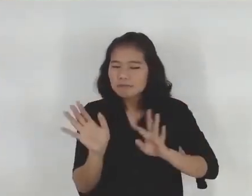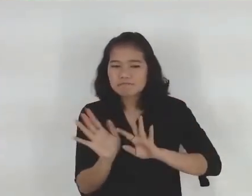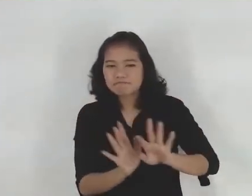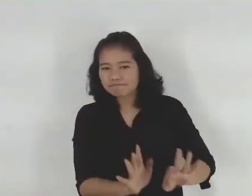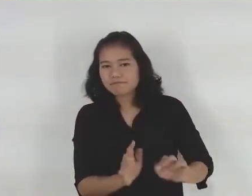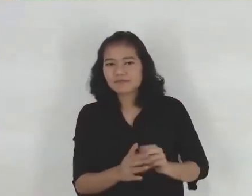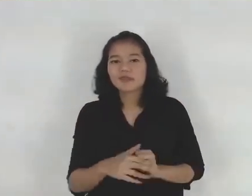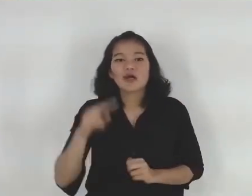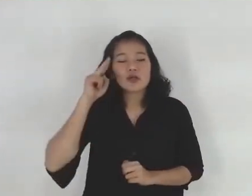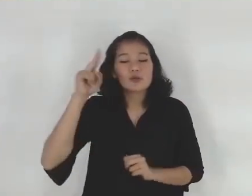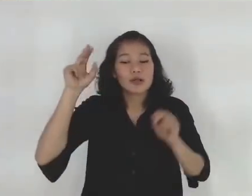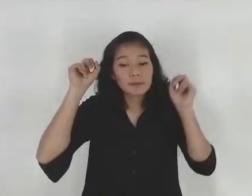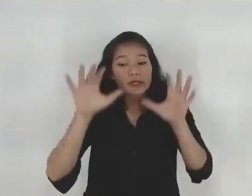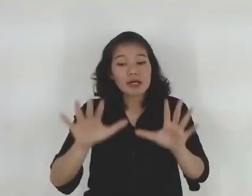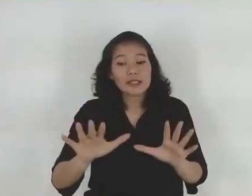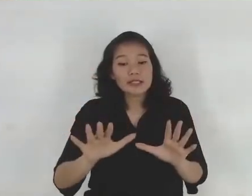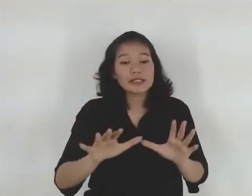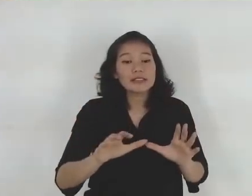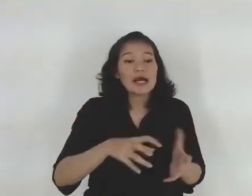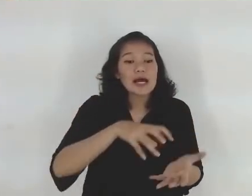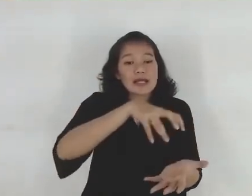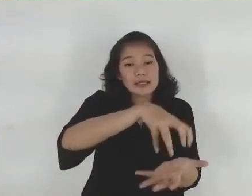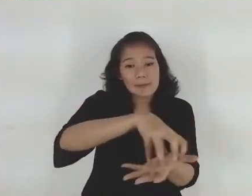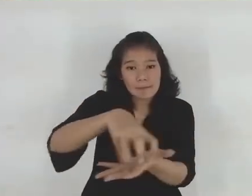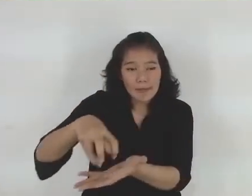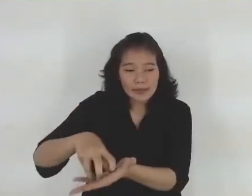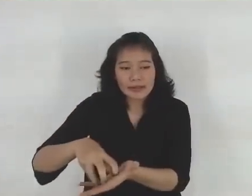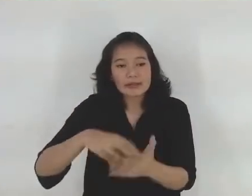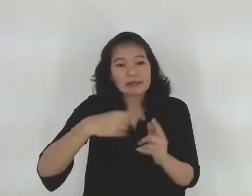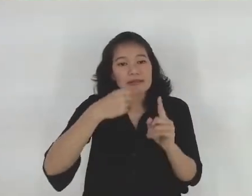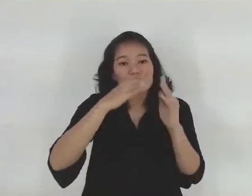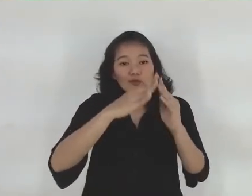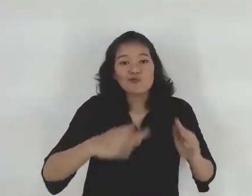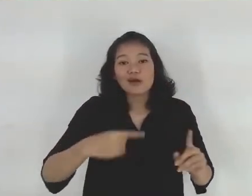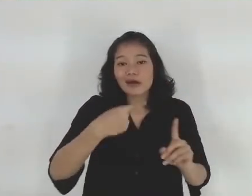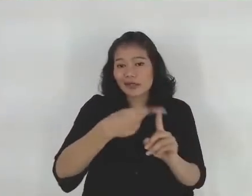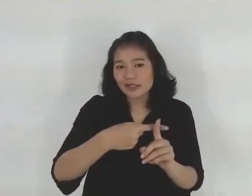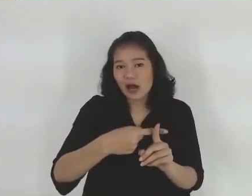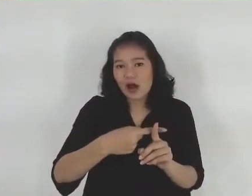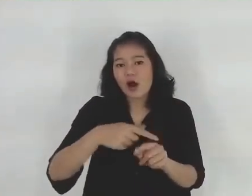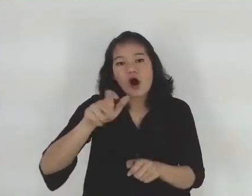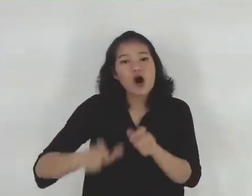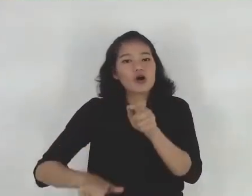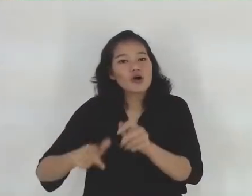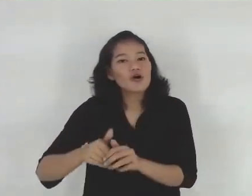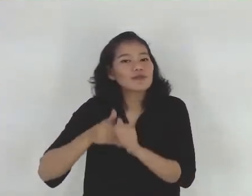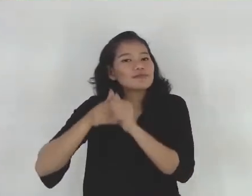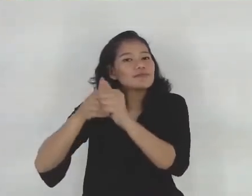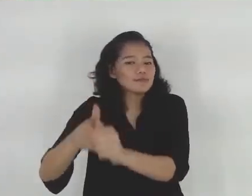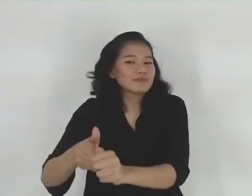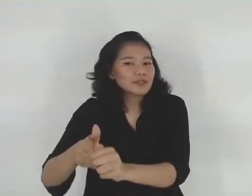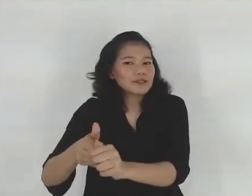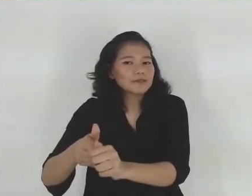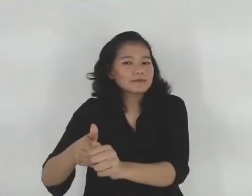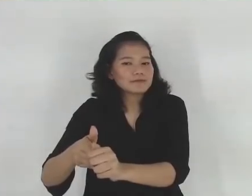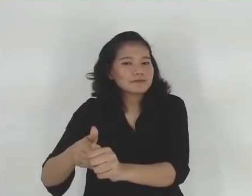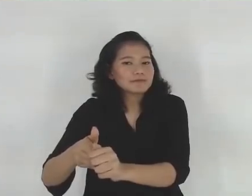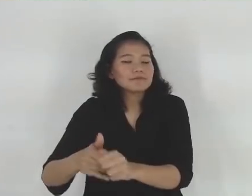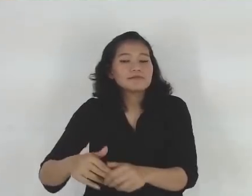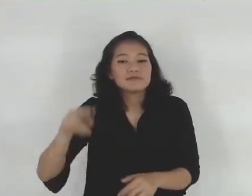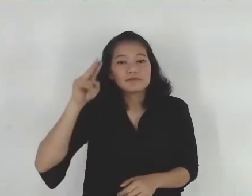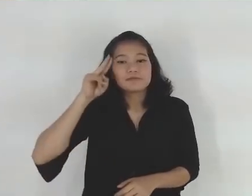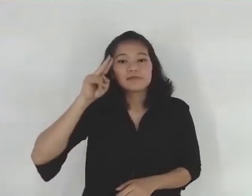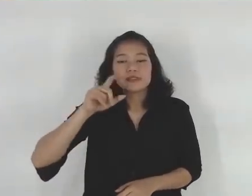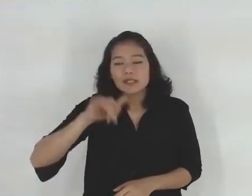kiranya engkau juga berkati setiap gerejamu setiap gembala-gembala yang memimpin grejamu ya